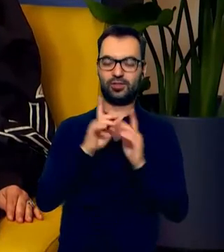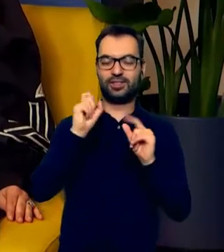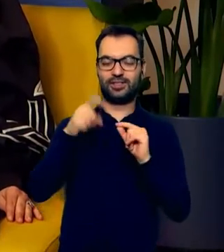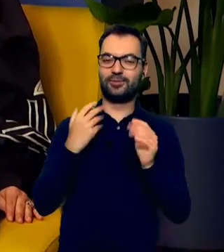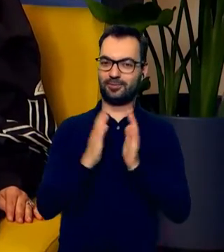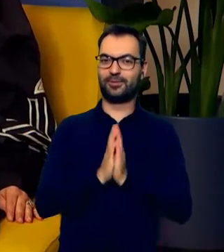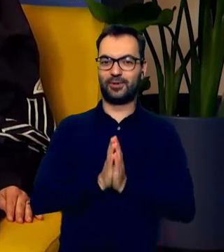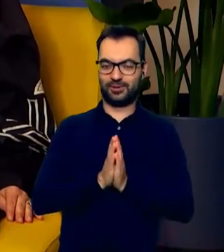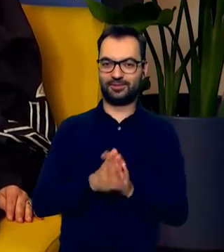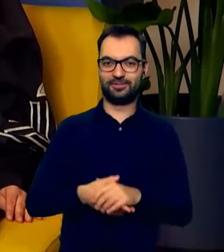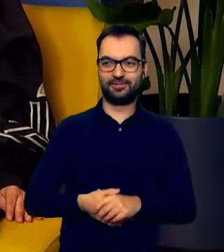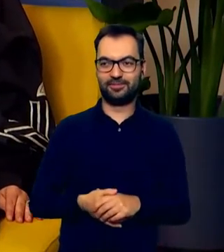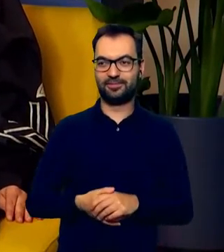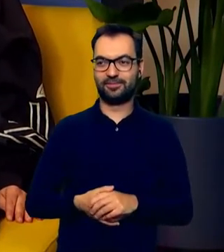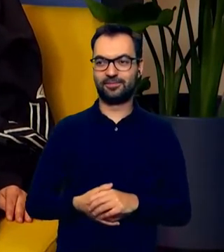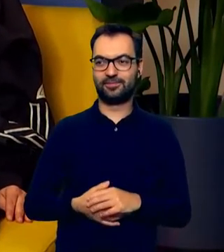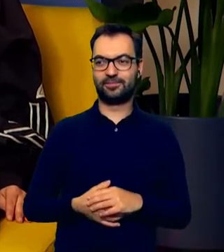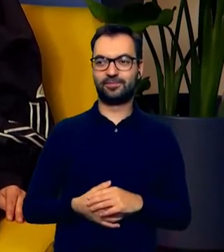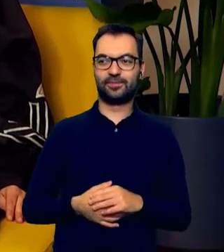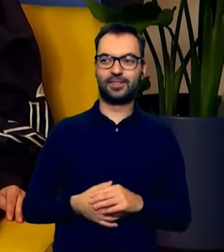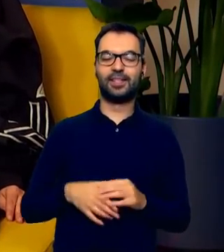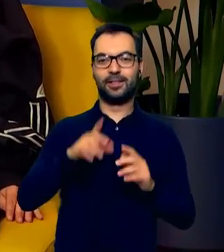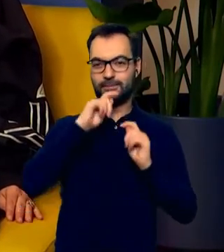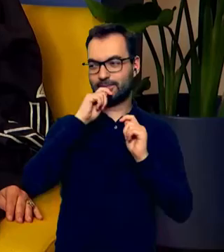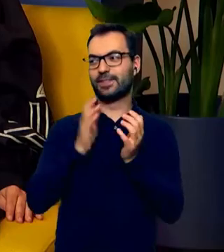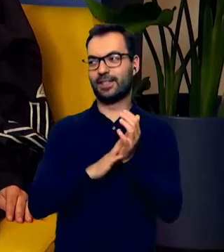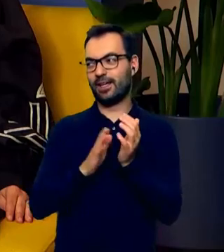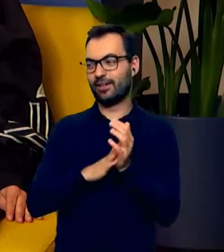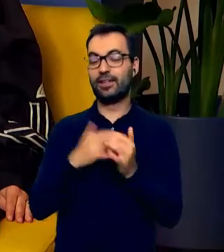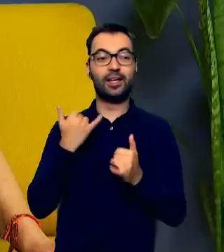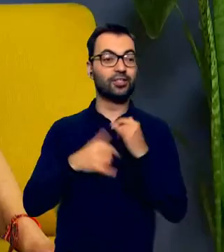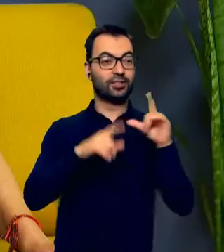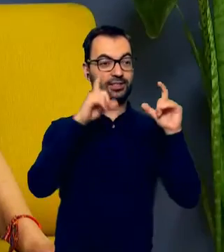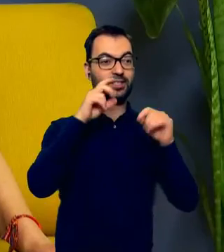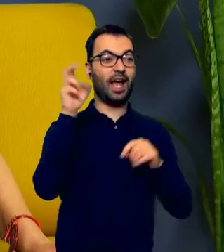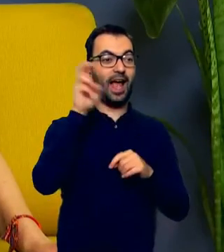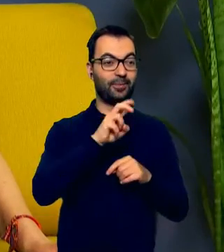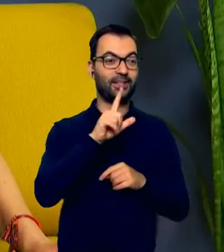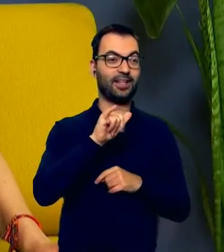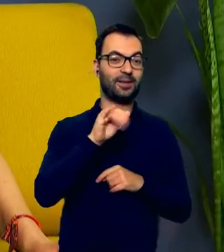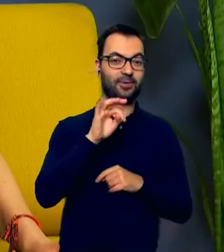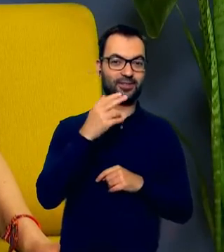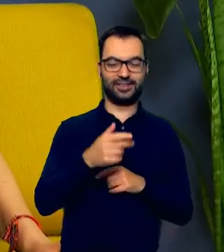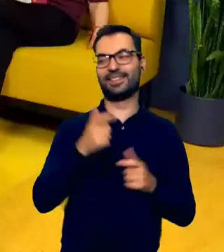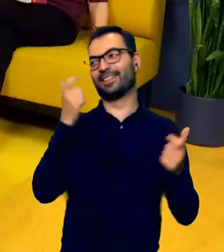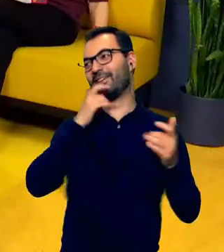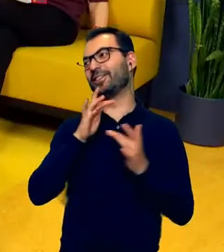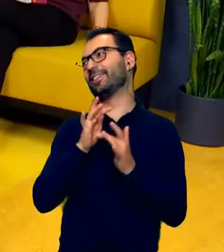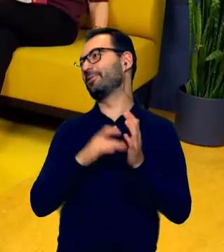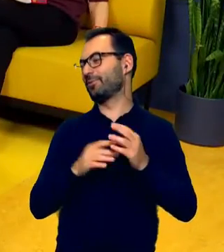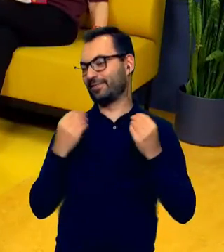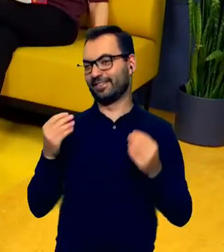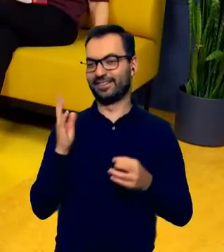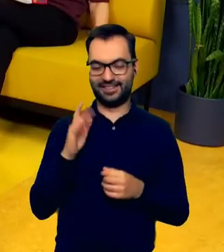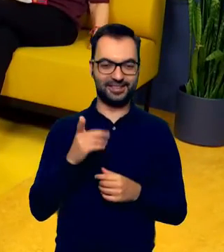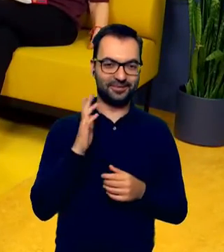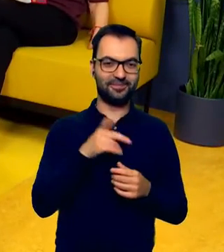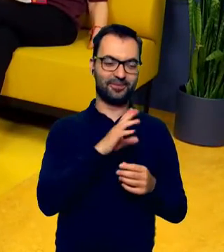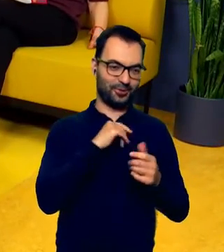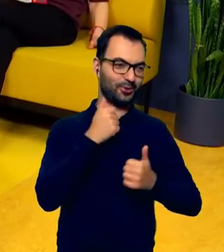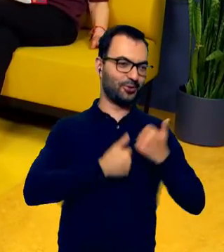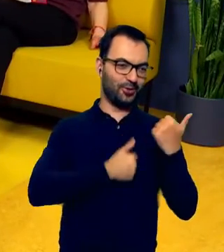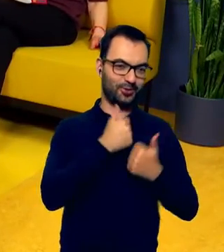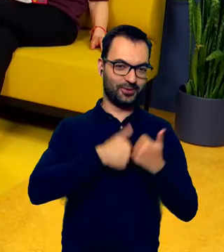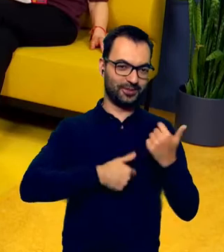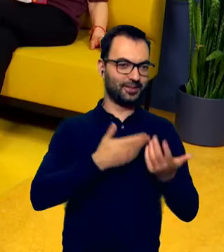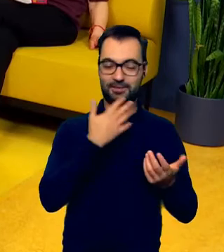zdjęcie. Zdjęcie. Ufundujemy będzie... nagrodę. Nie, ale jeżeli to będzie zdjęcie z herbatą Lipton, tak, i, my będziemy... tam będziemy, to masz brać udział w